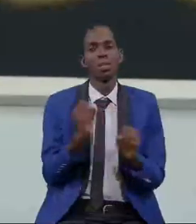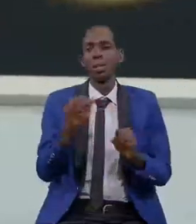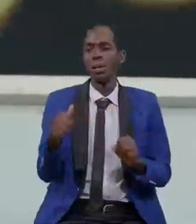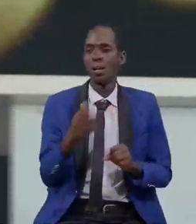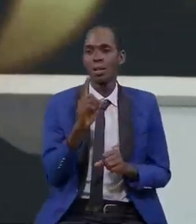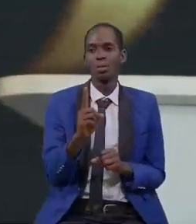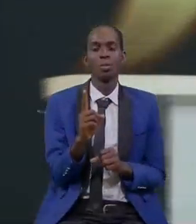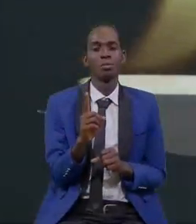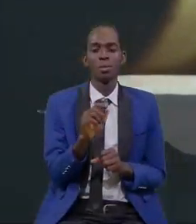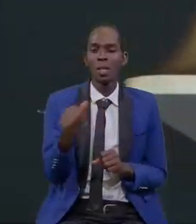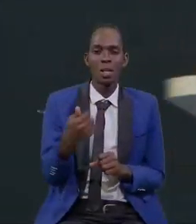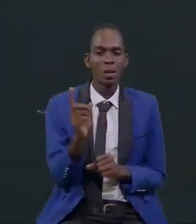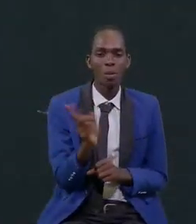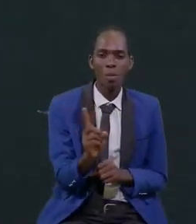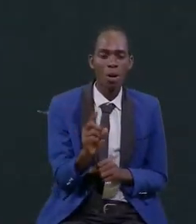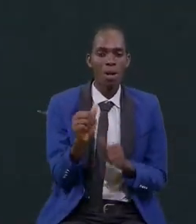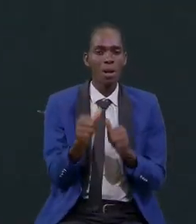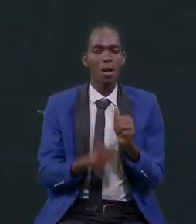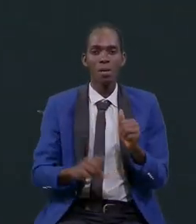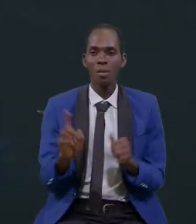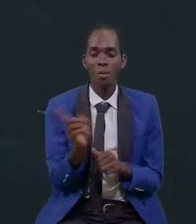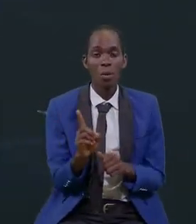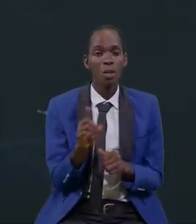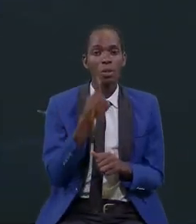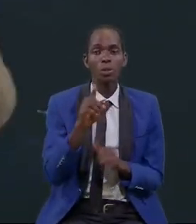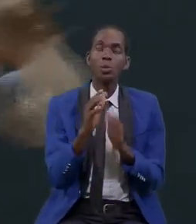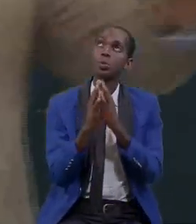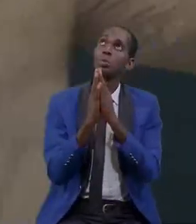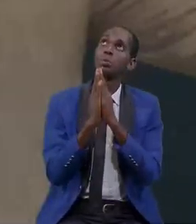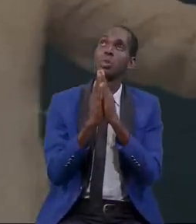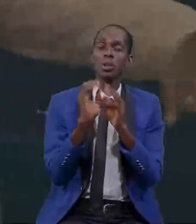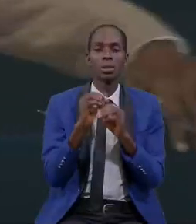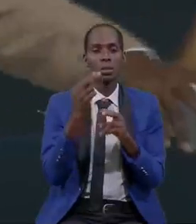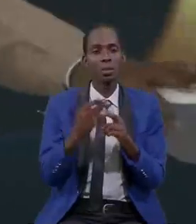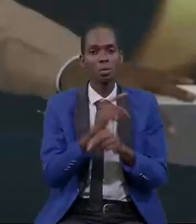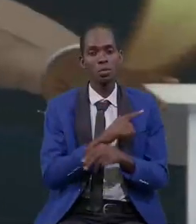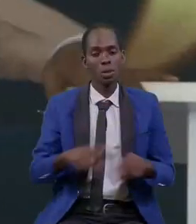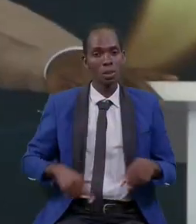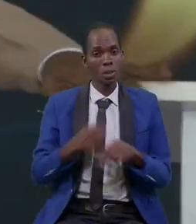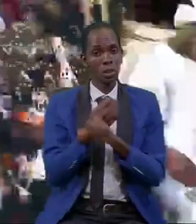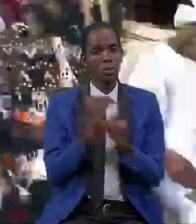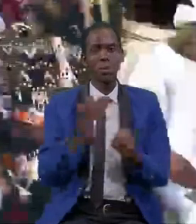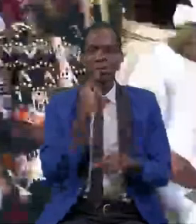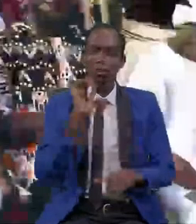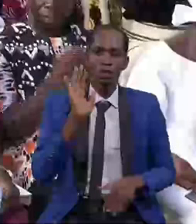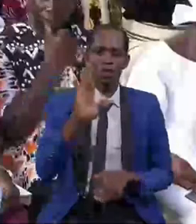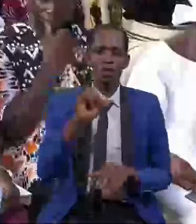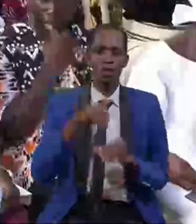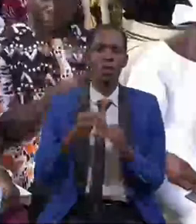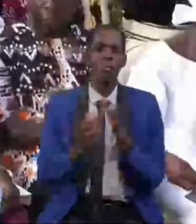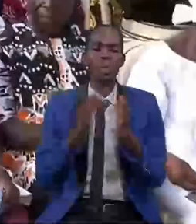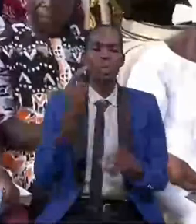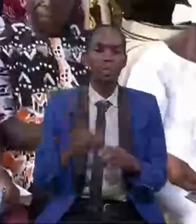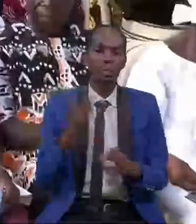Quiconque, partout, n'importe où. Si tu invoques le nom du Seigneur, le salut à toi au nom de